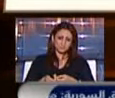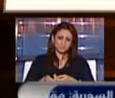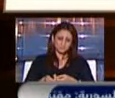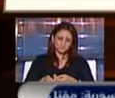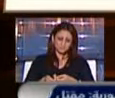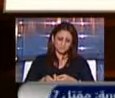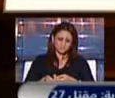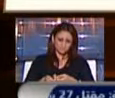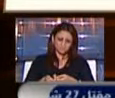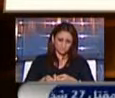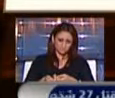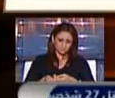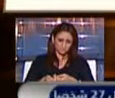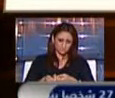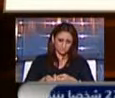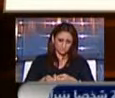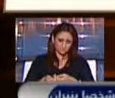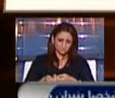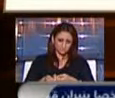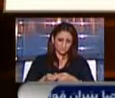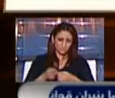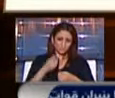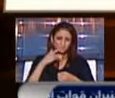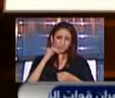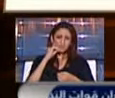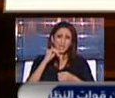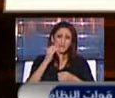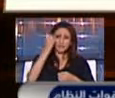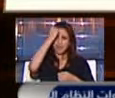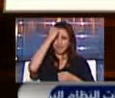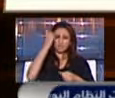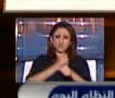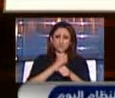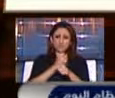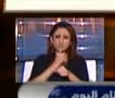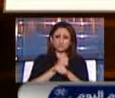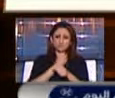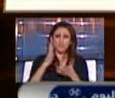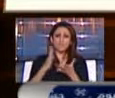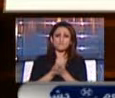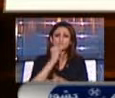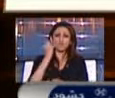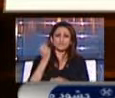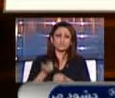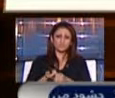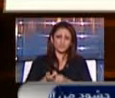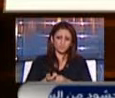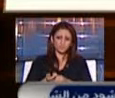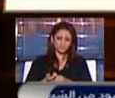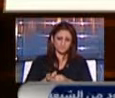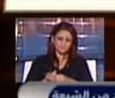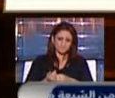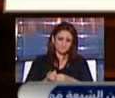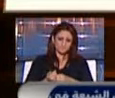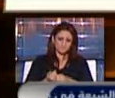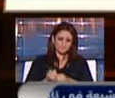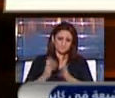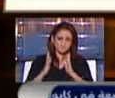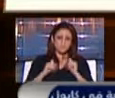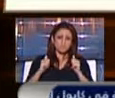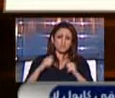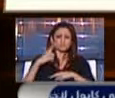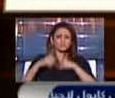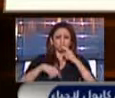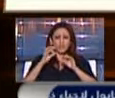مجلس الشعب دي تكفي صنع 50,000 فرصه عمل لابنائنا وشبابنا المعذبين في كل انحاء مصر. مصر تريد ان